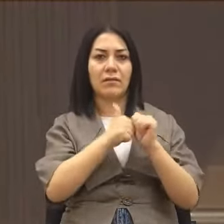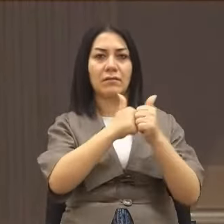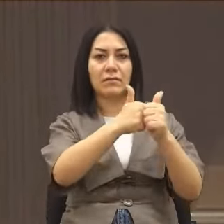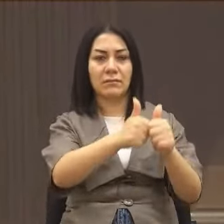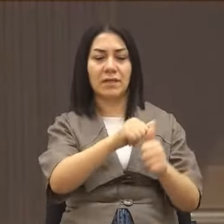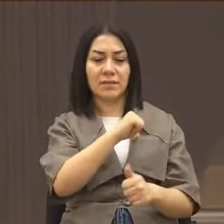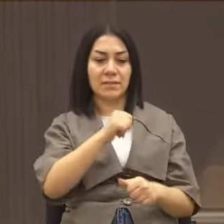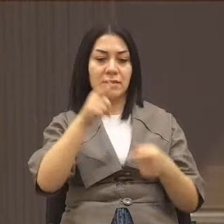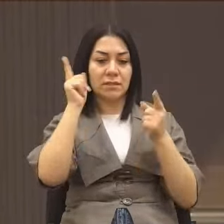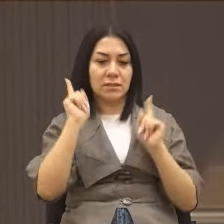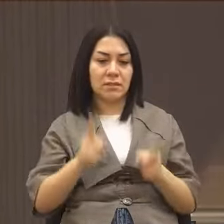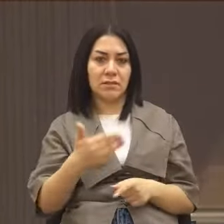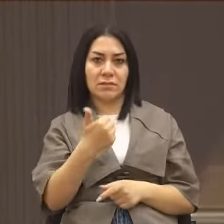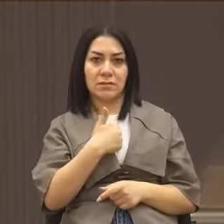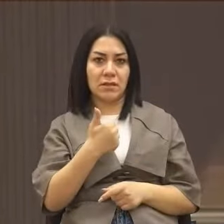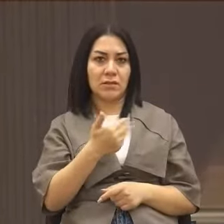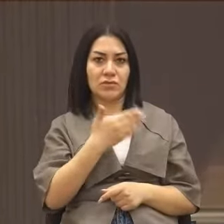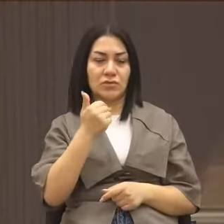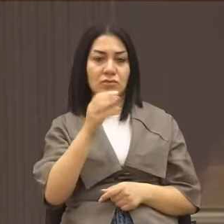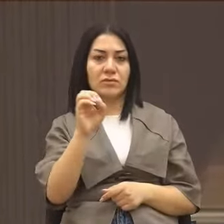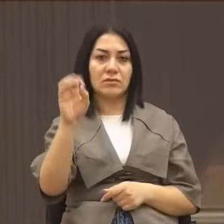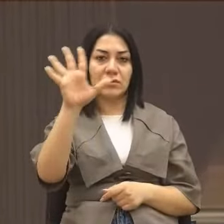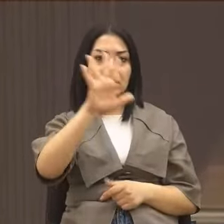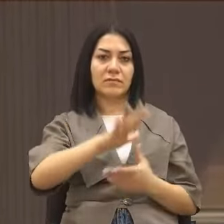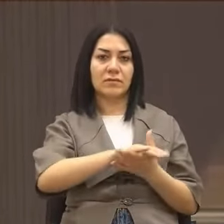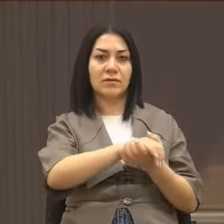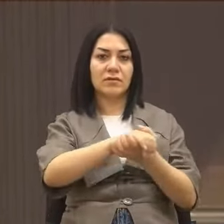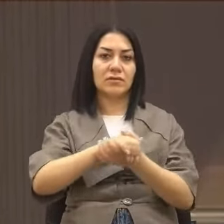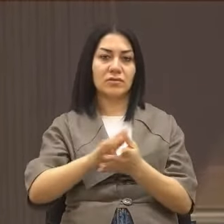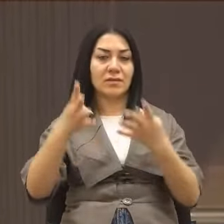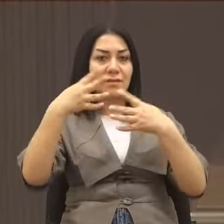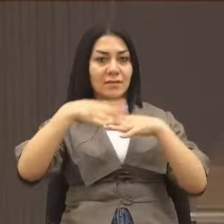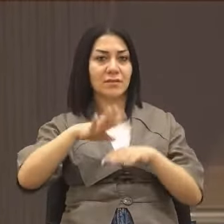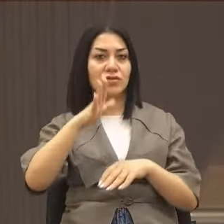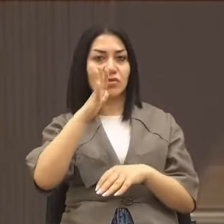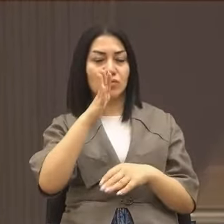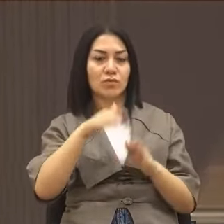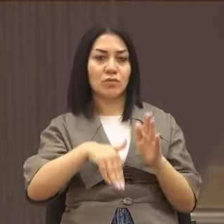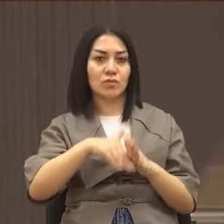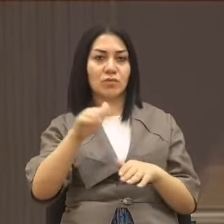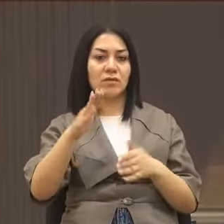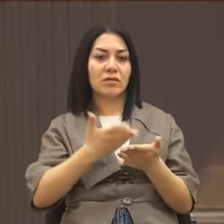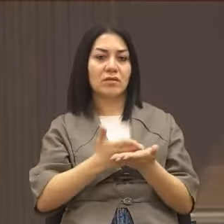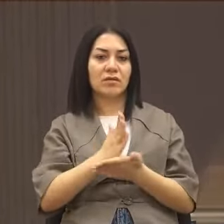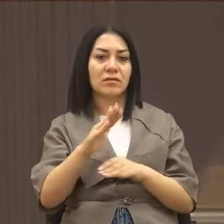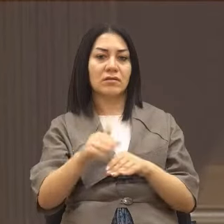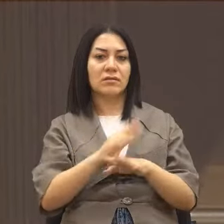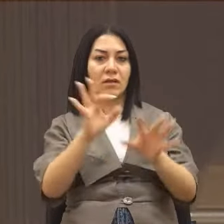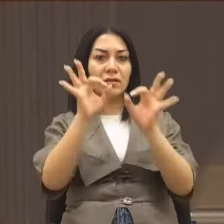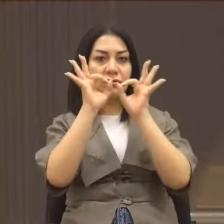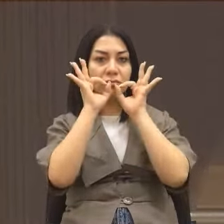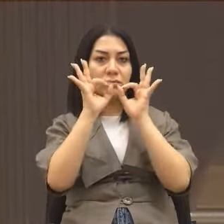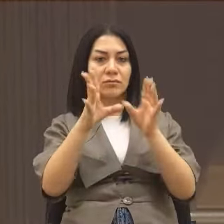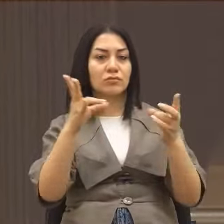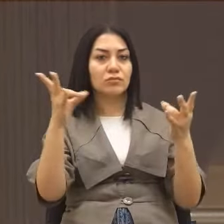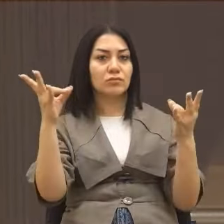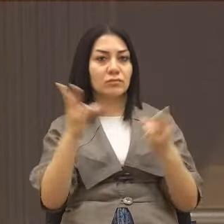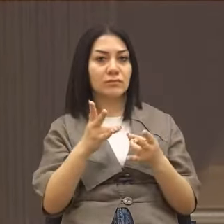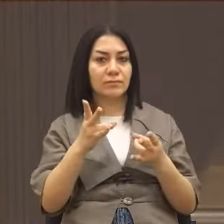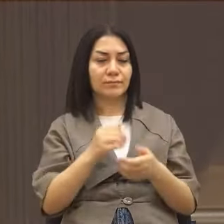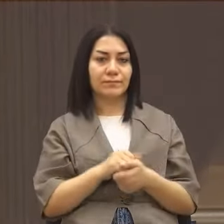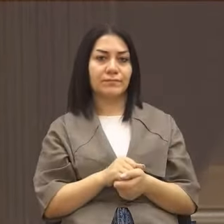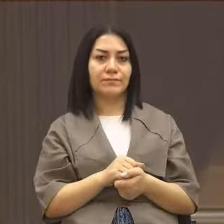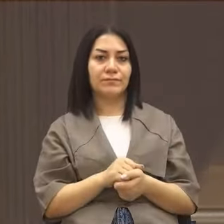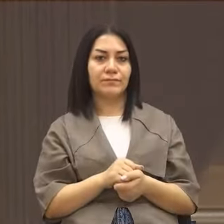համատեքստում Եվրոպական միության հետ ինտեգրման ճանապարհին դիտարկելի է նաեւ քաղաքական համաներման հնարավորությունը։